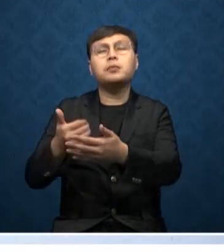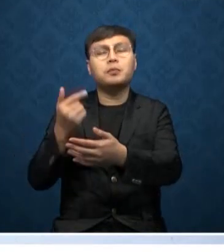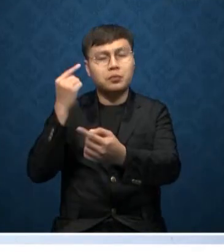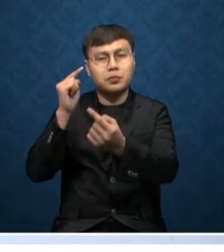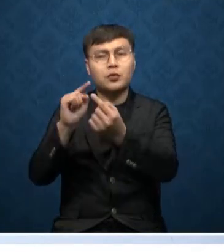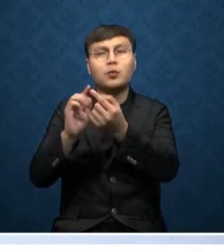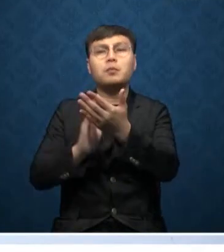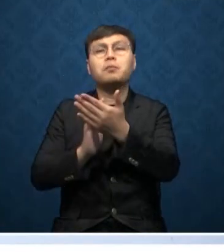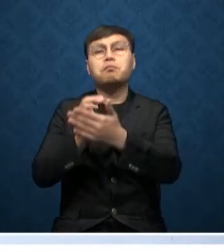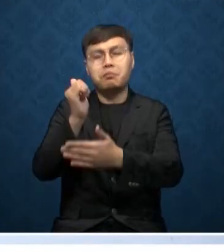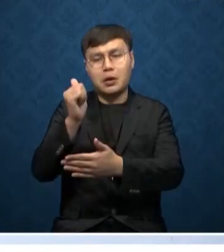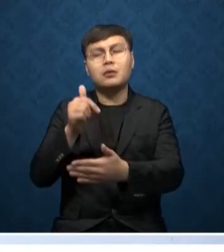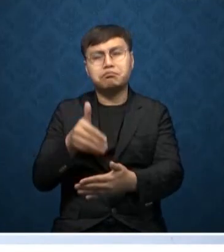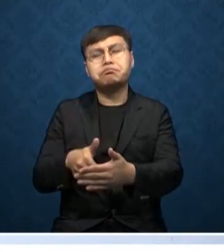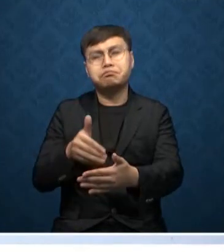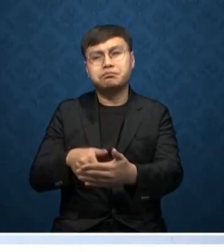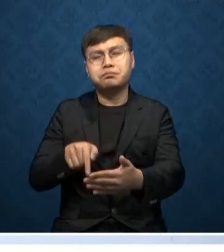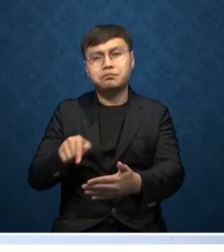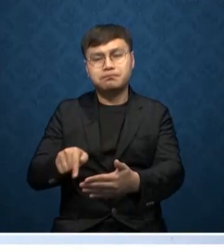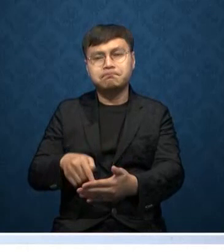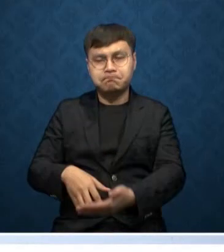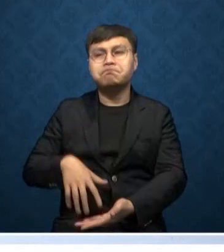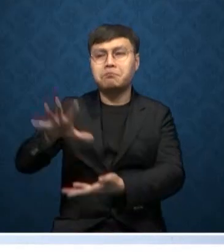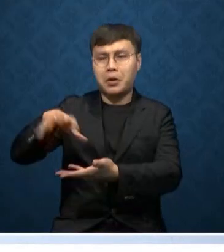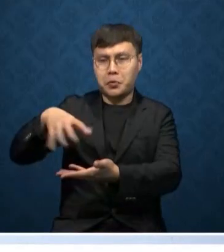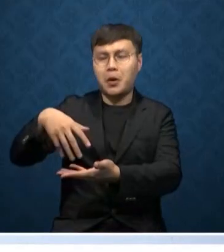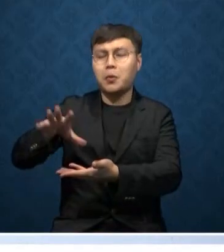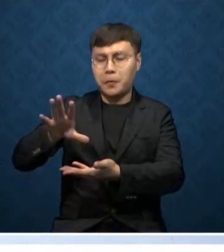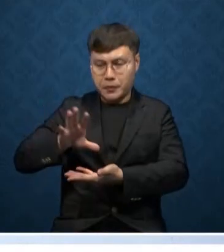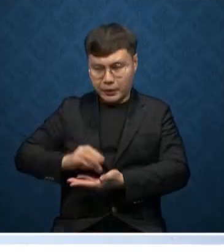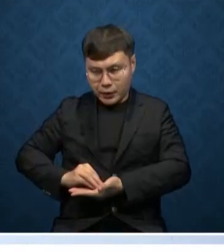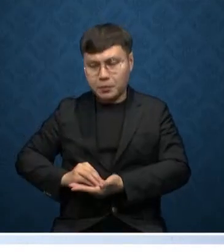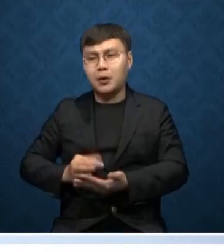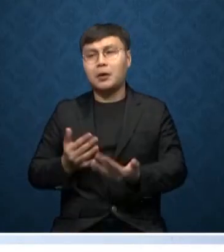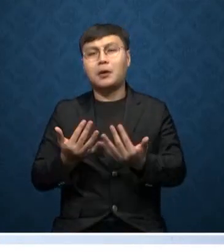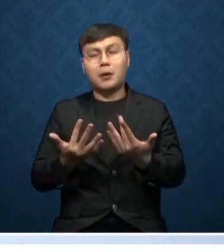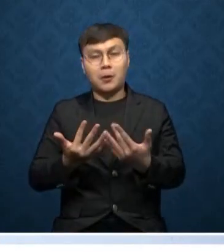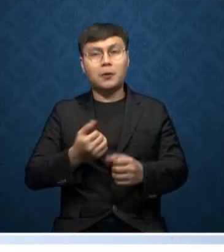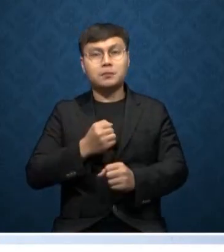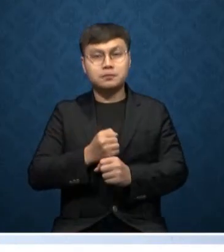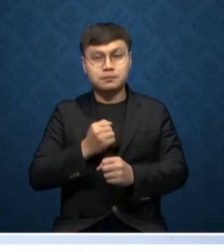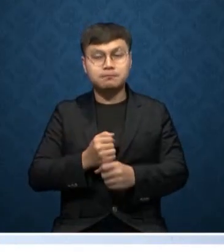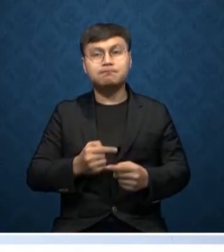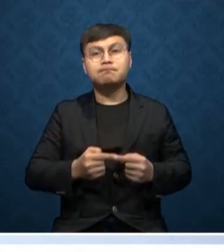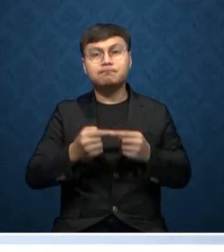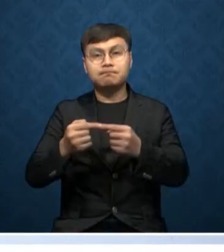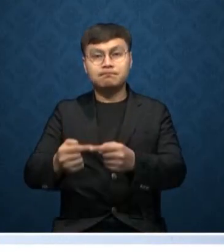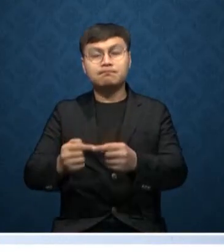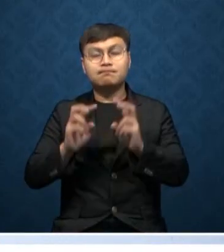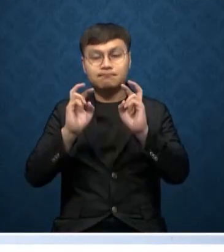ยุทธศาสชาตินะครับอันนี้จะขอรับไปเอ่อเพื่อที่จะไปดำเนินการต่อนะครับเอ่อ